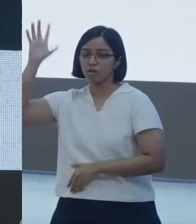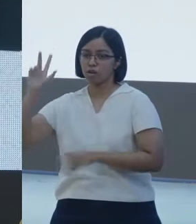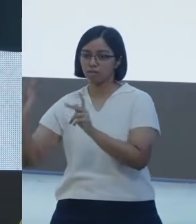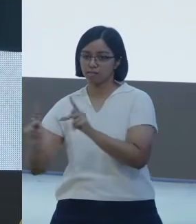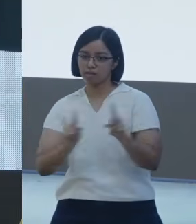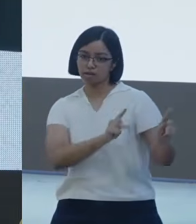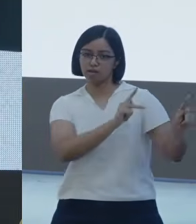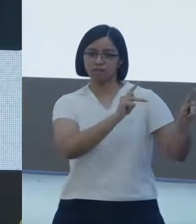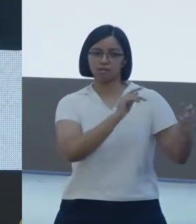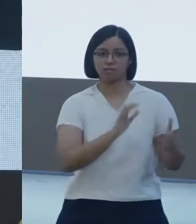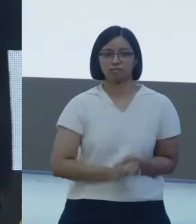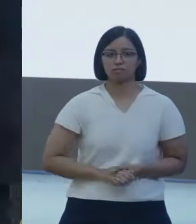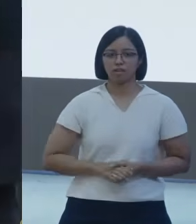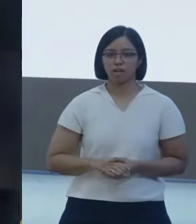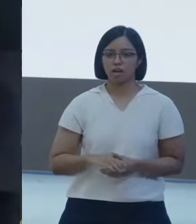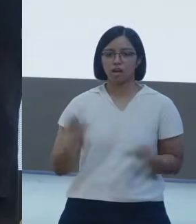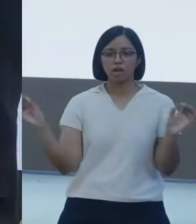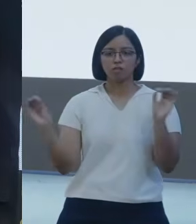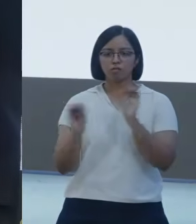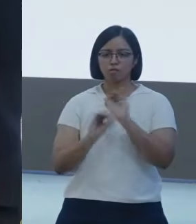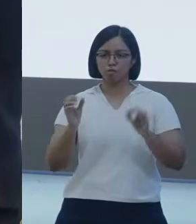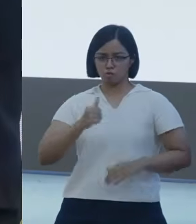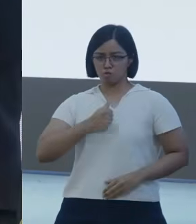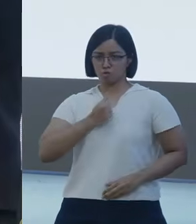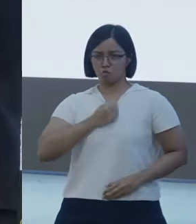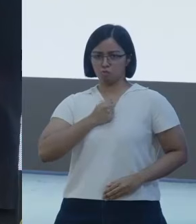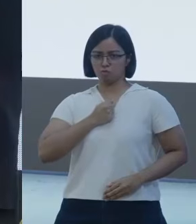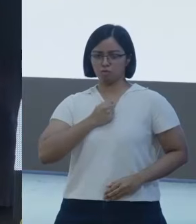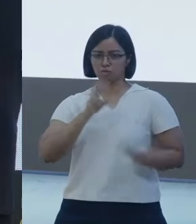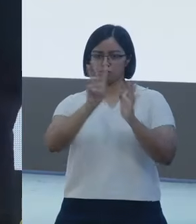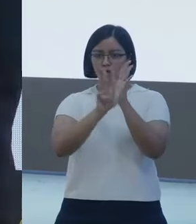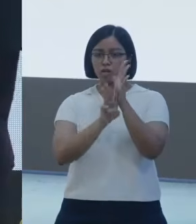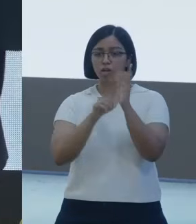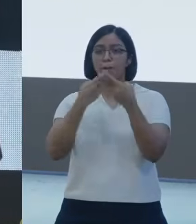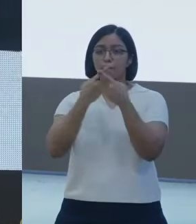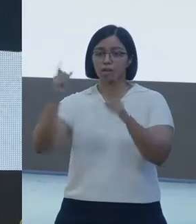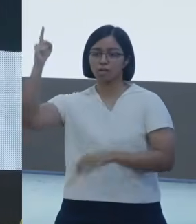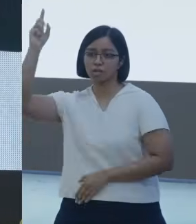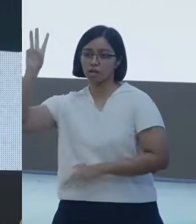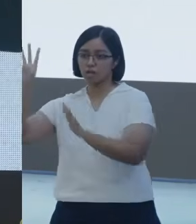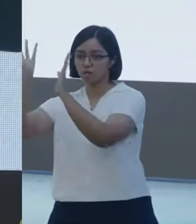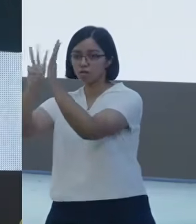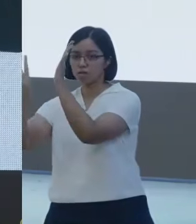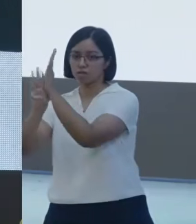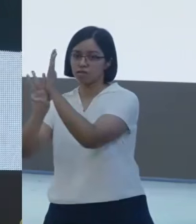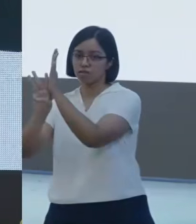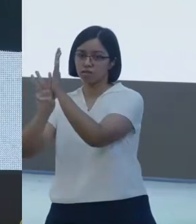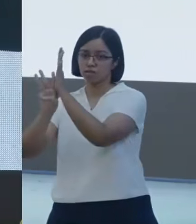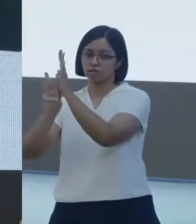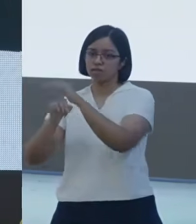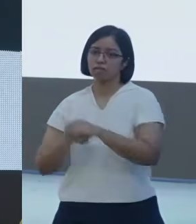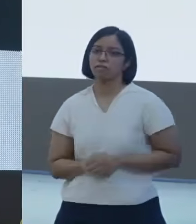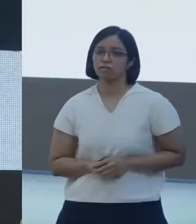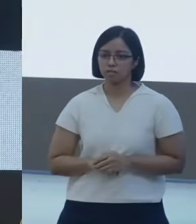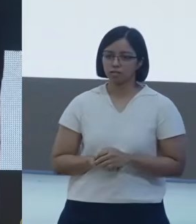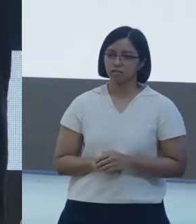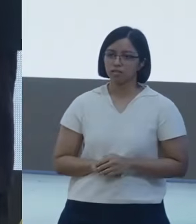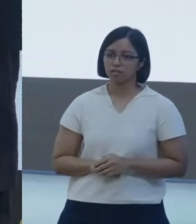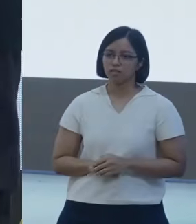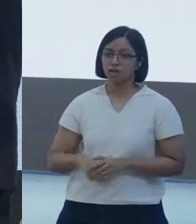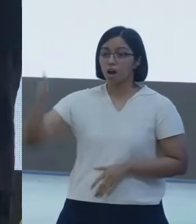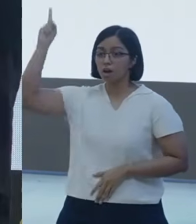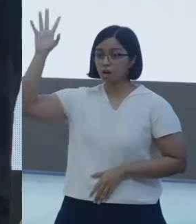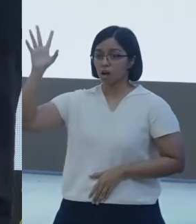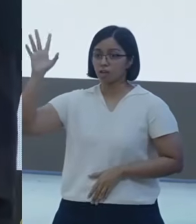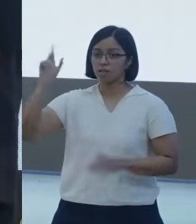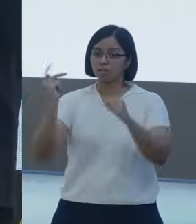kalooban, kundi ang kalooban ng kanyang Panginoon. Sapagkat siya ay pag-aari ng kanyang Master. Wala